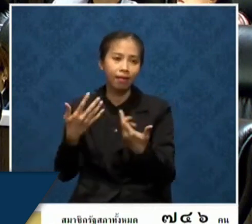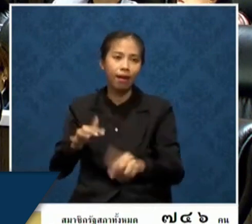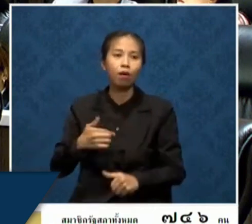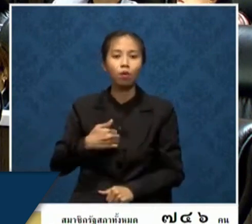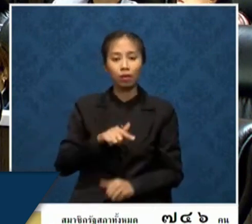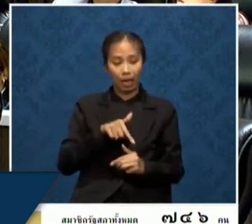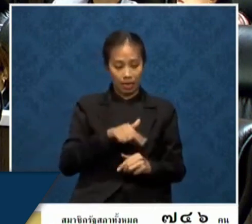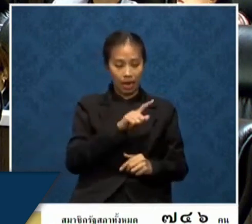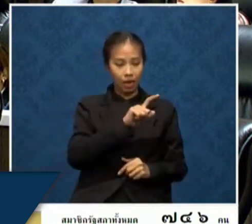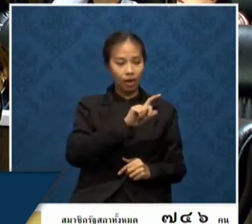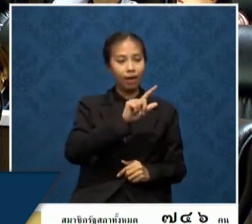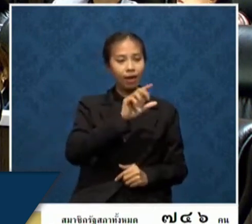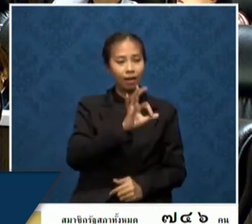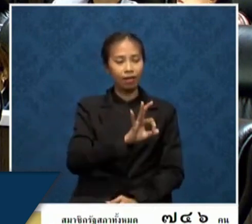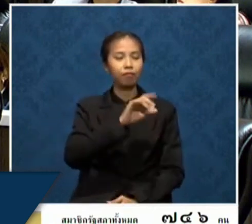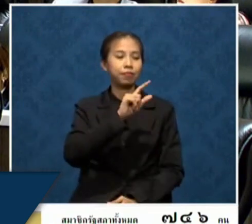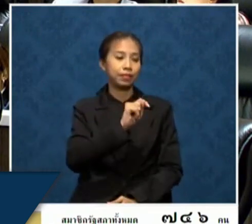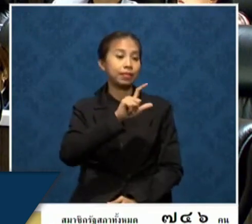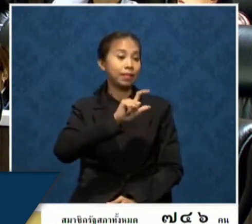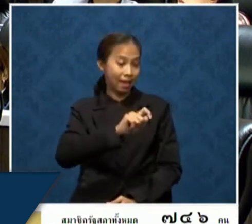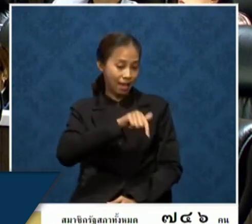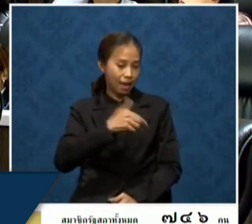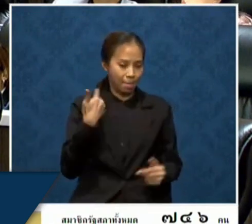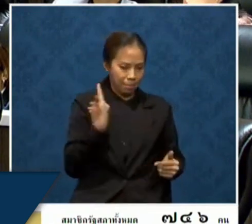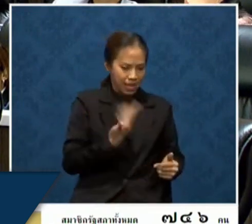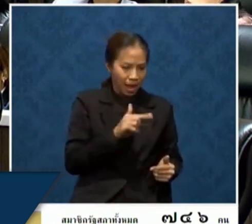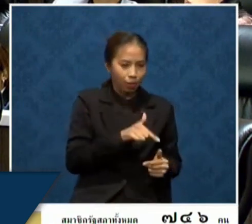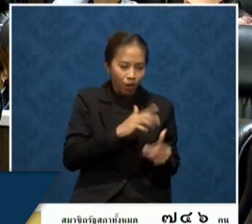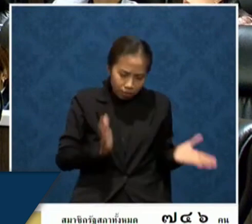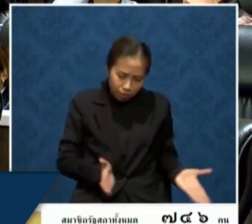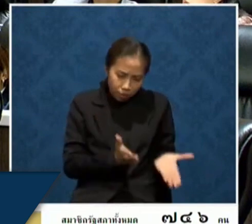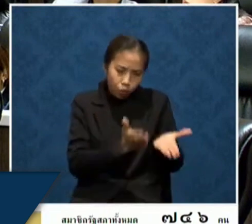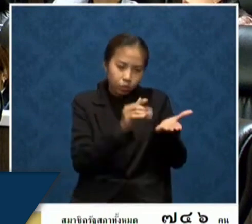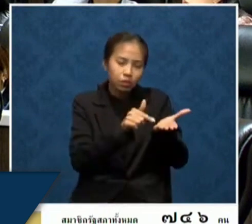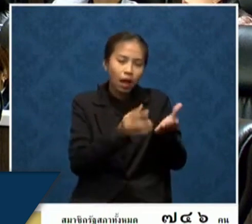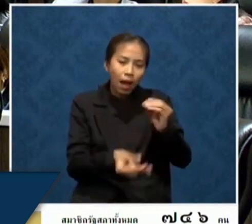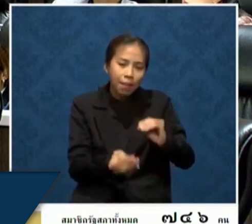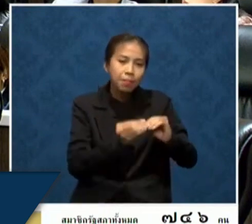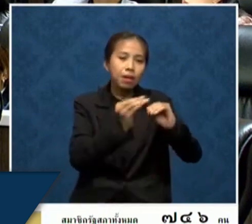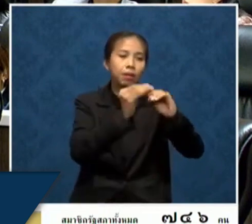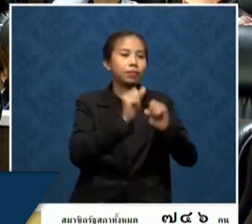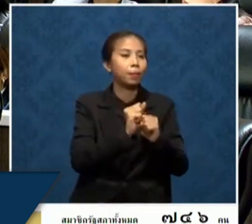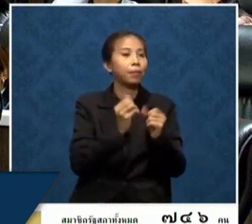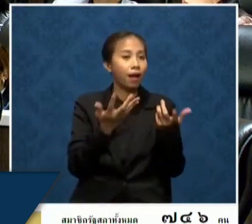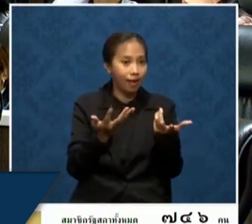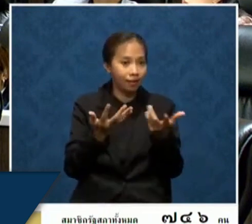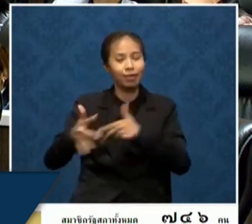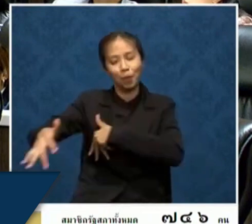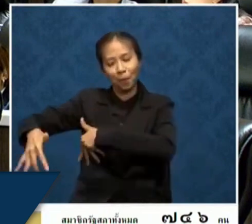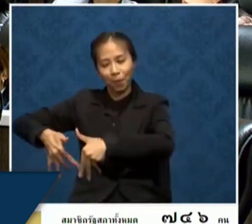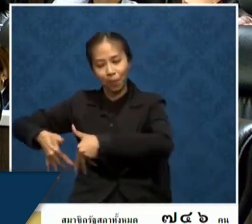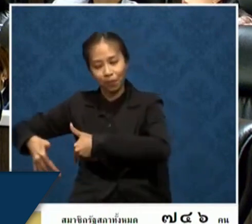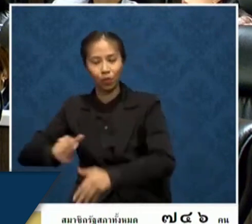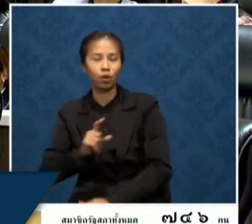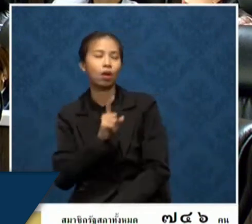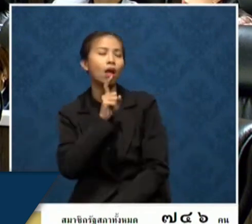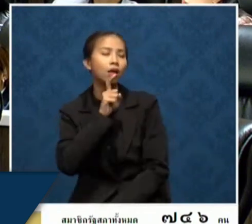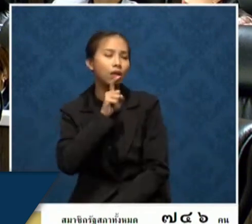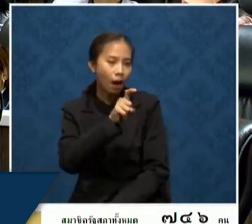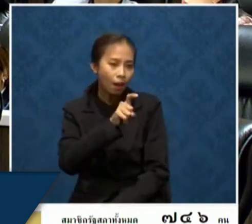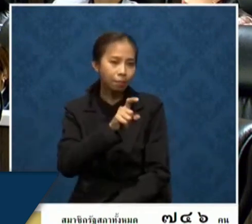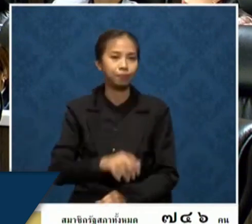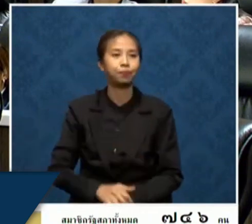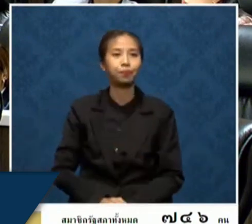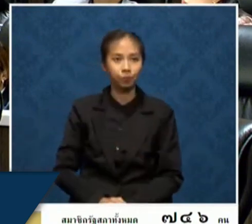ที่มีอยู่ให้ดีขึ้นได้อย่างไรและประการสำคัญที่สุดพี่น้องประชาชนฝากถามมาครับท่านมีจุดยืนอย่าง